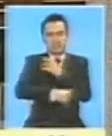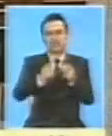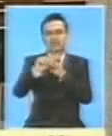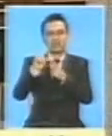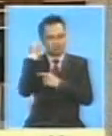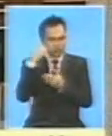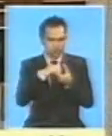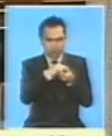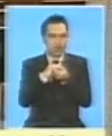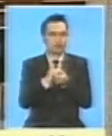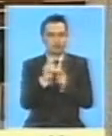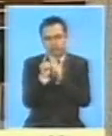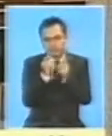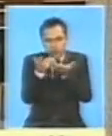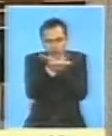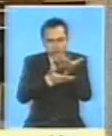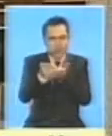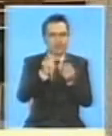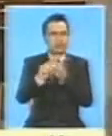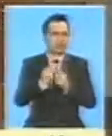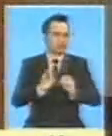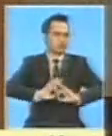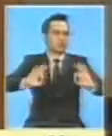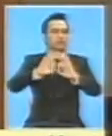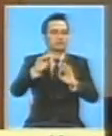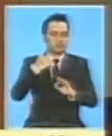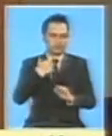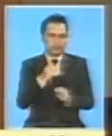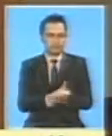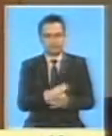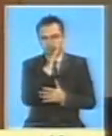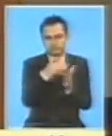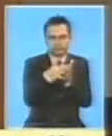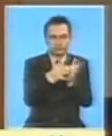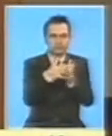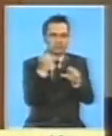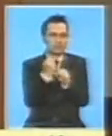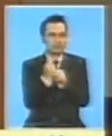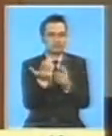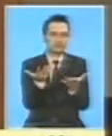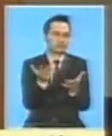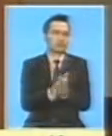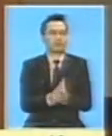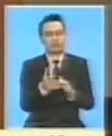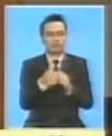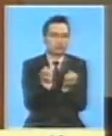พที่เข้มแข็งการต่อรองการเจรจาต่างๆนั้นเป็นประเด็นสำคัญนะครับถ้าเราอ่อนแอไม่เข้มแข็งศักยภ